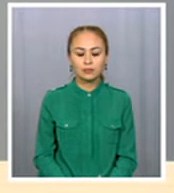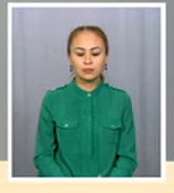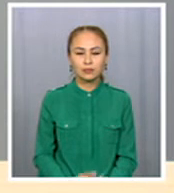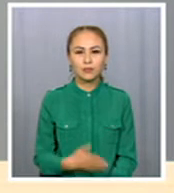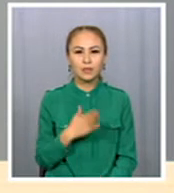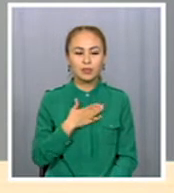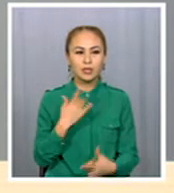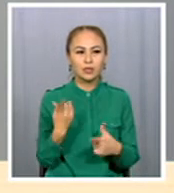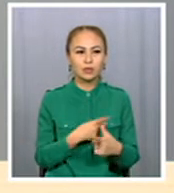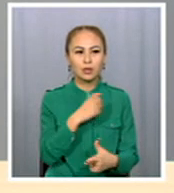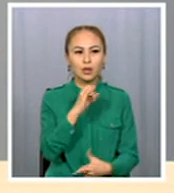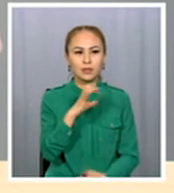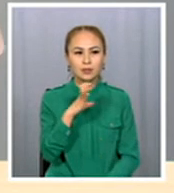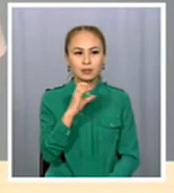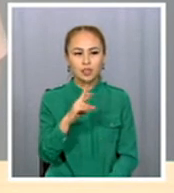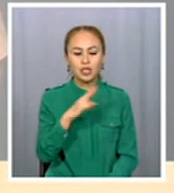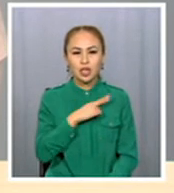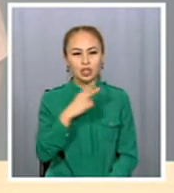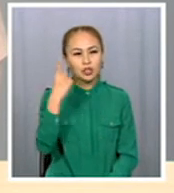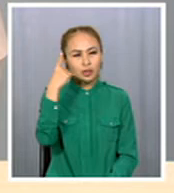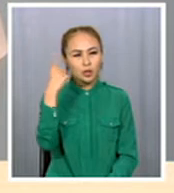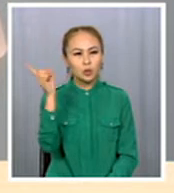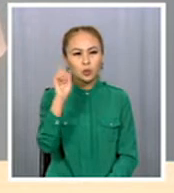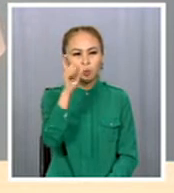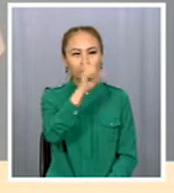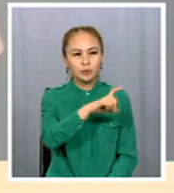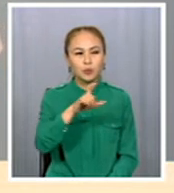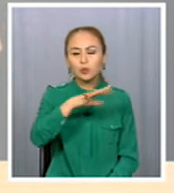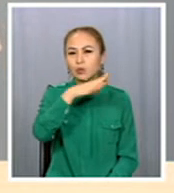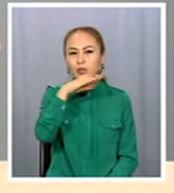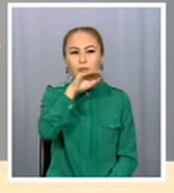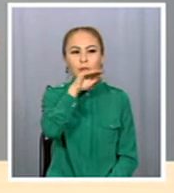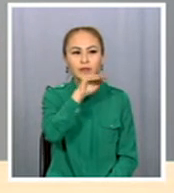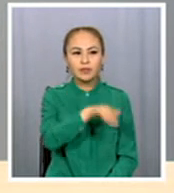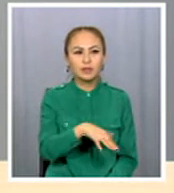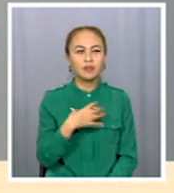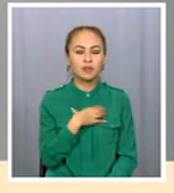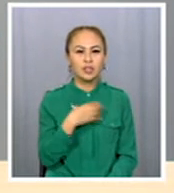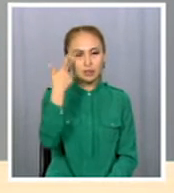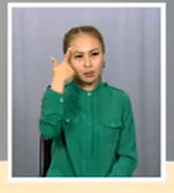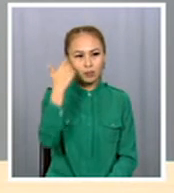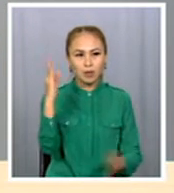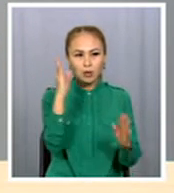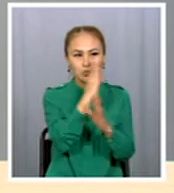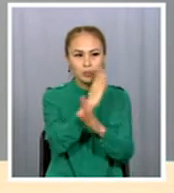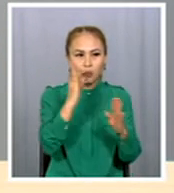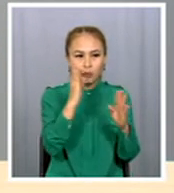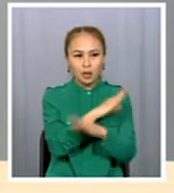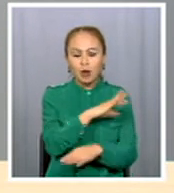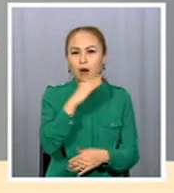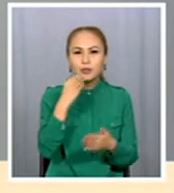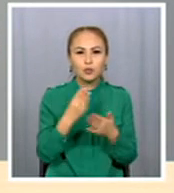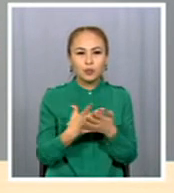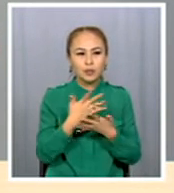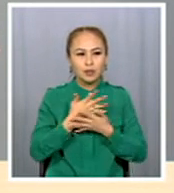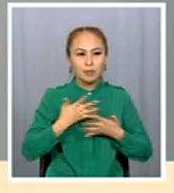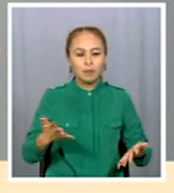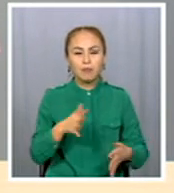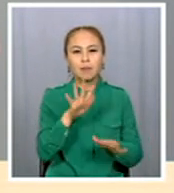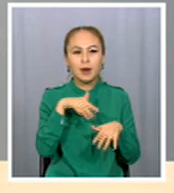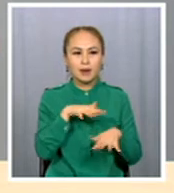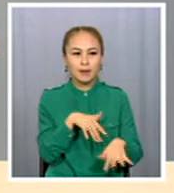Меня зовут Арсен. Я считаю, что людям многих профессий важно знать прогноз погоды. Особенно